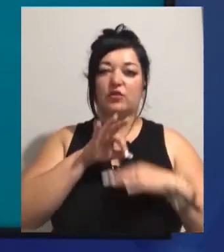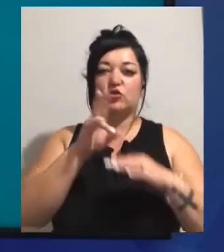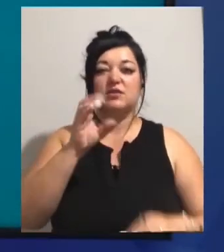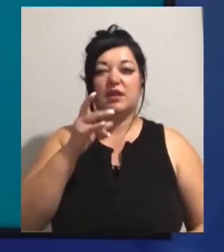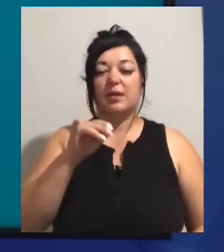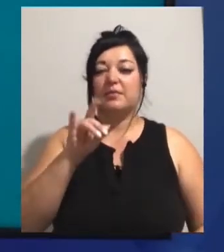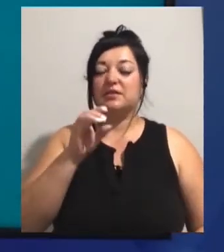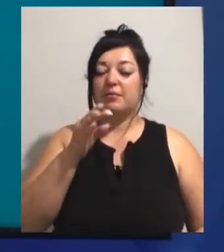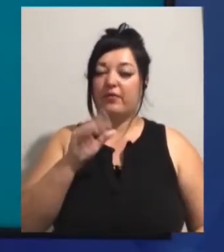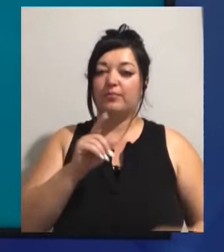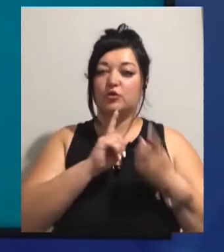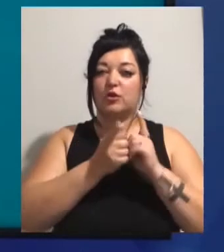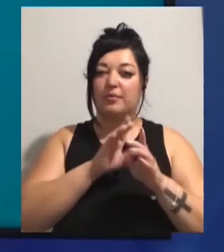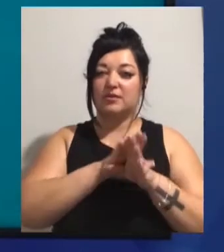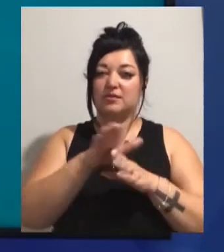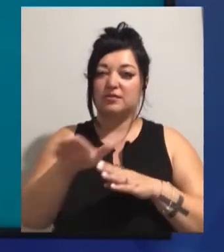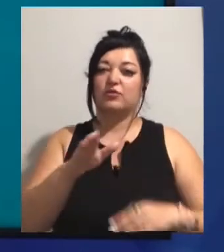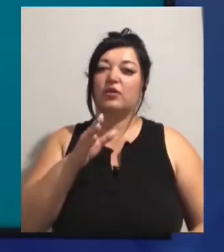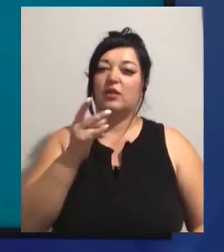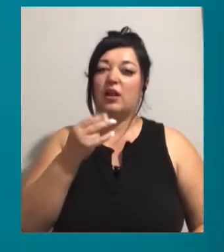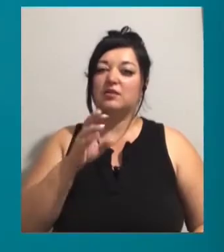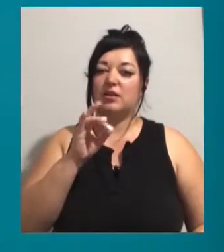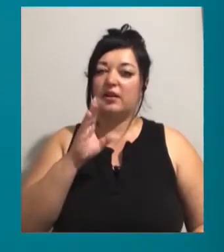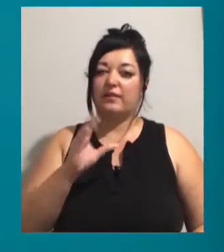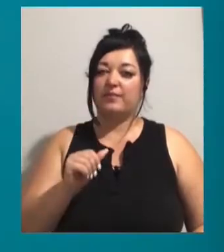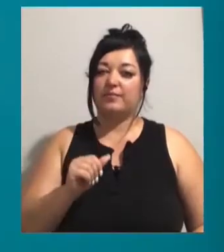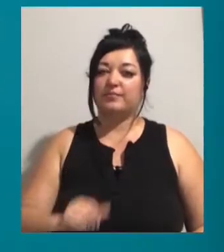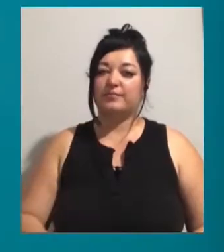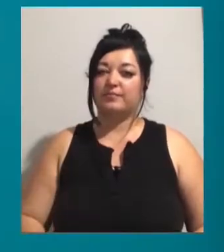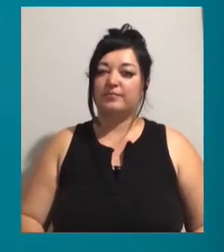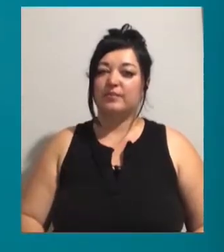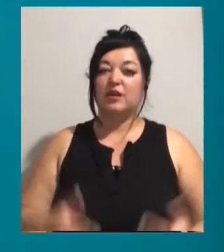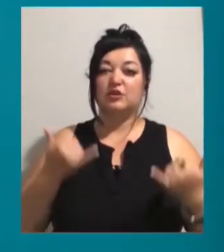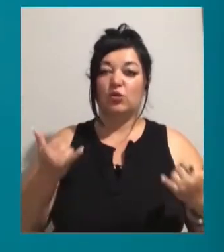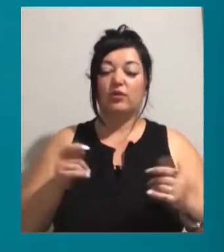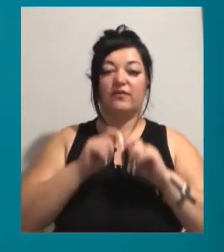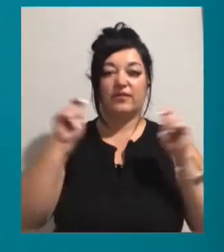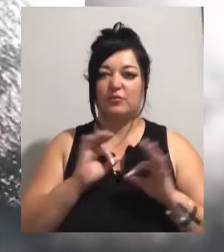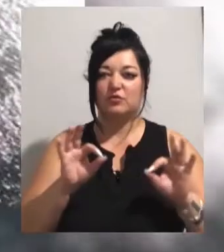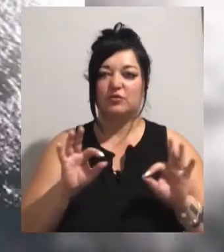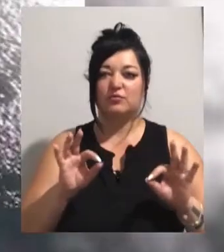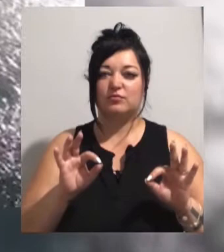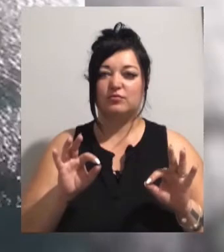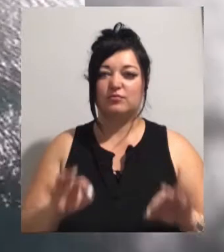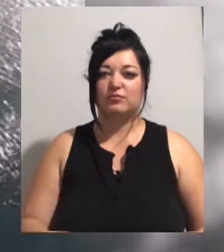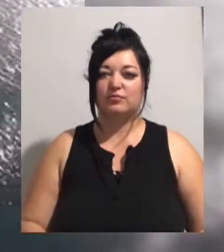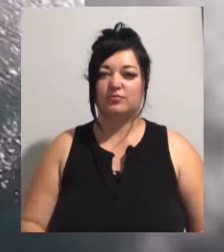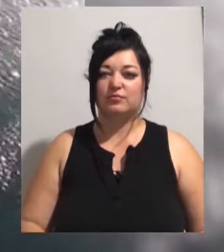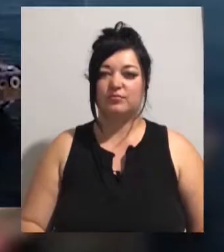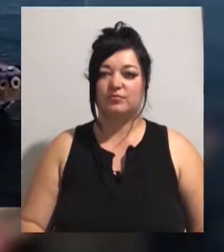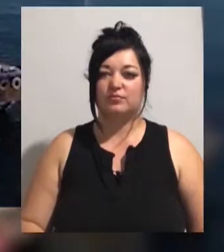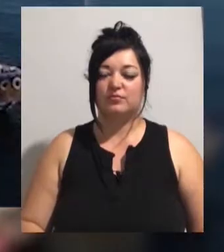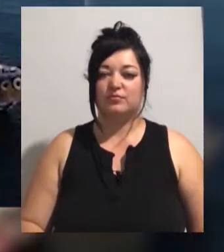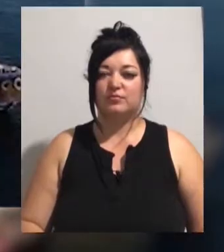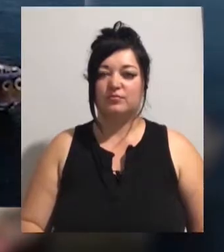Процепова. Сордопереклад здійснює Наталя Сергєєва. Сьогодні у випуску. Затонулий